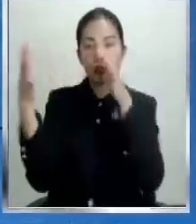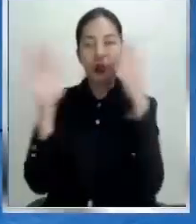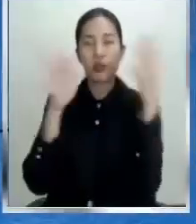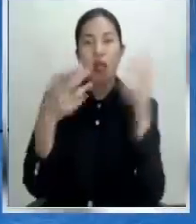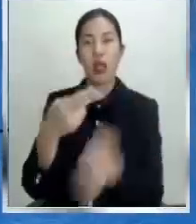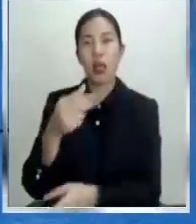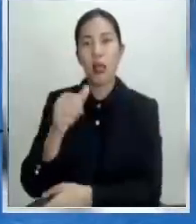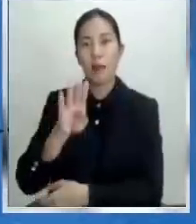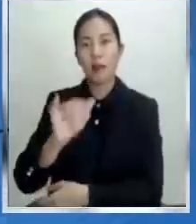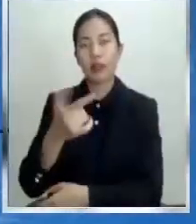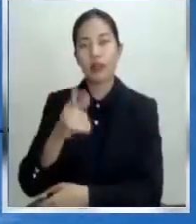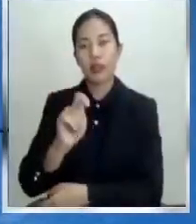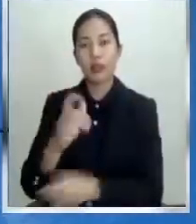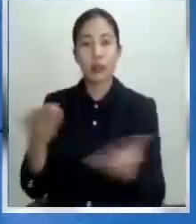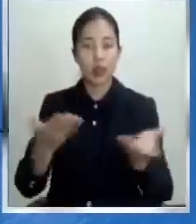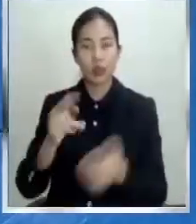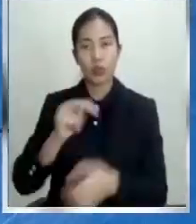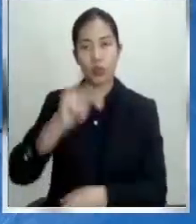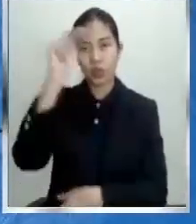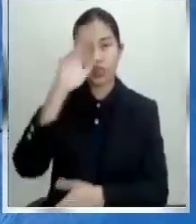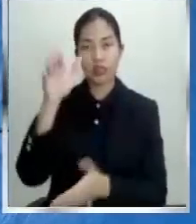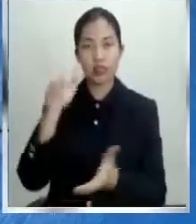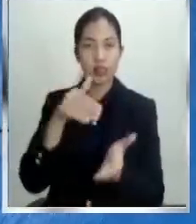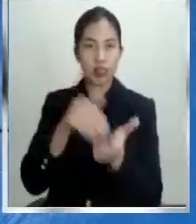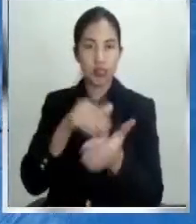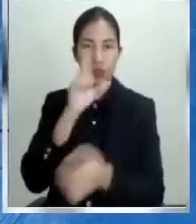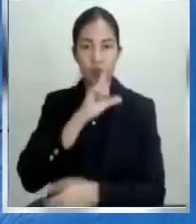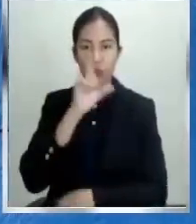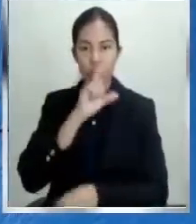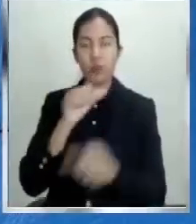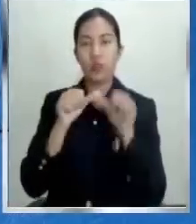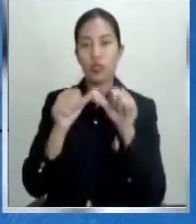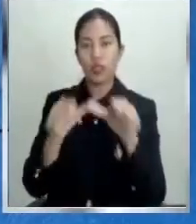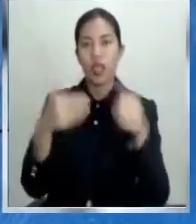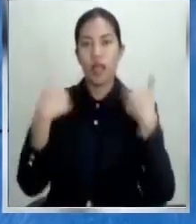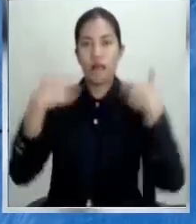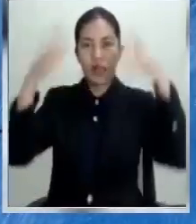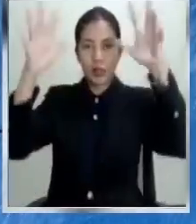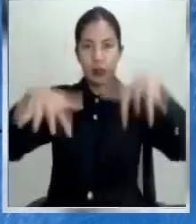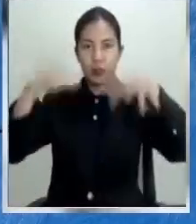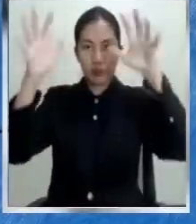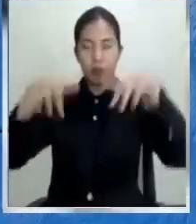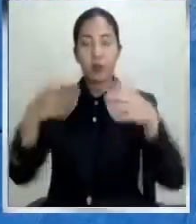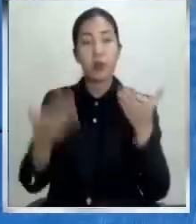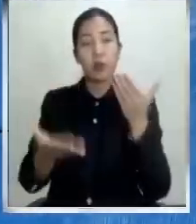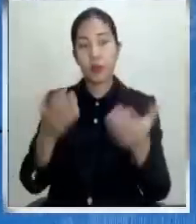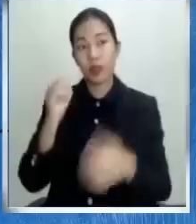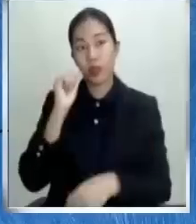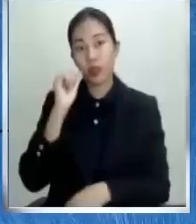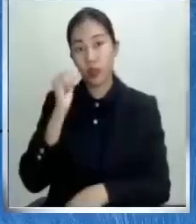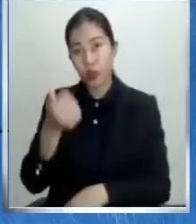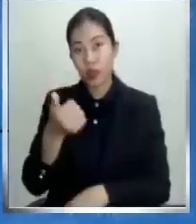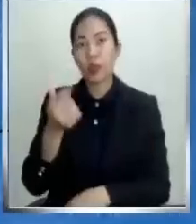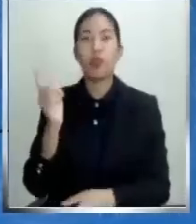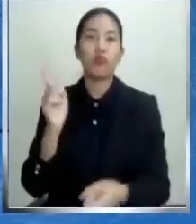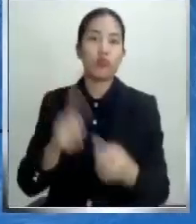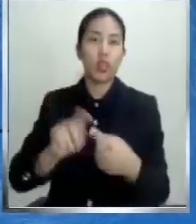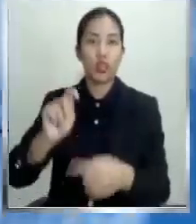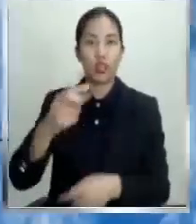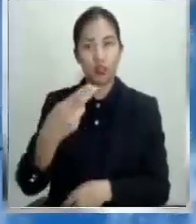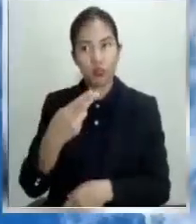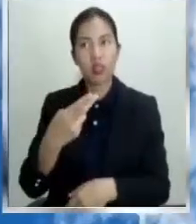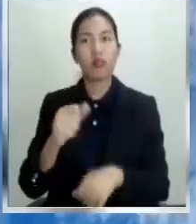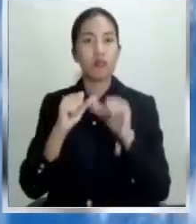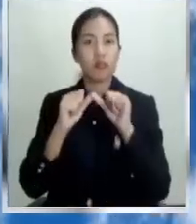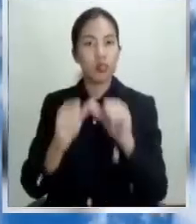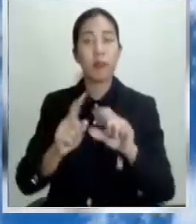kung saan magpapatuloy ang mga pag-ulan. Ayon sa pag-asa, posibleng hanggang bukas o sa Huwebes pa magtagal ang epekto nito. Sa ngayon, wala